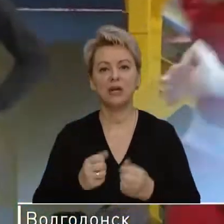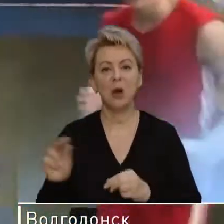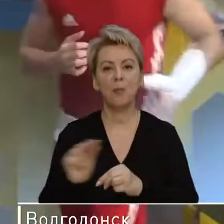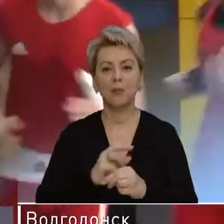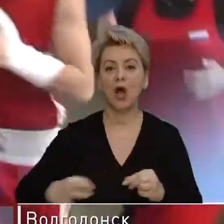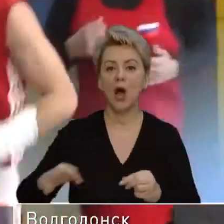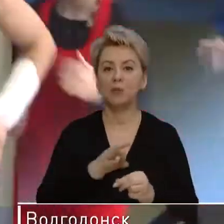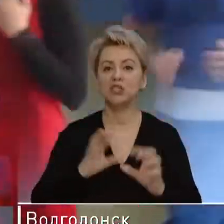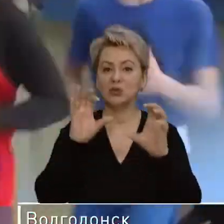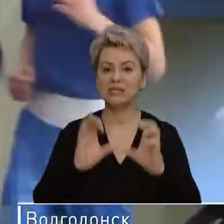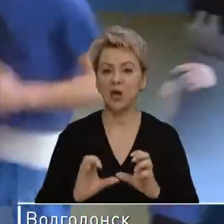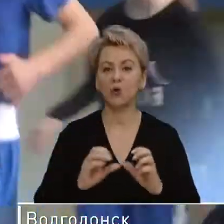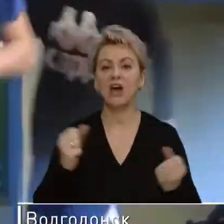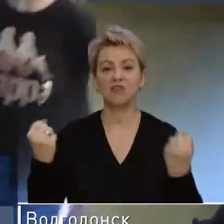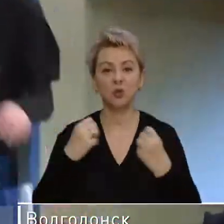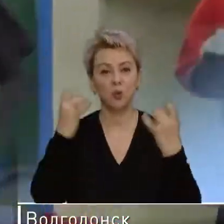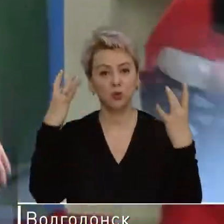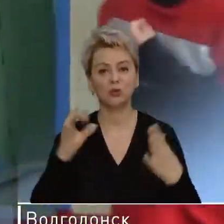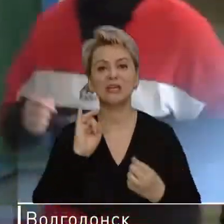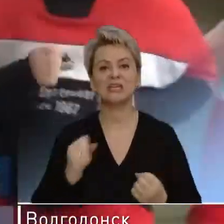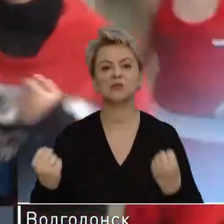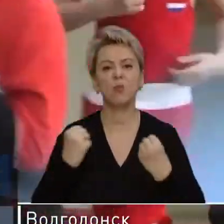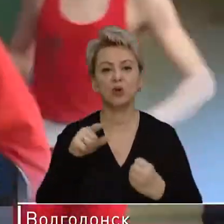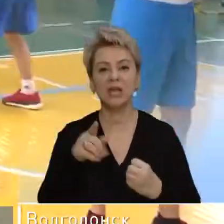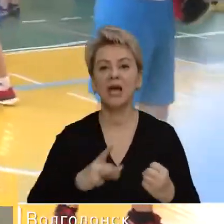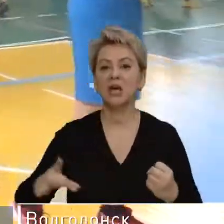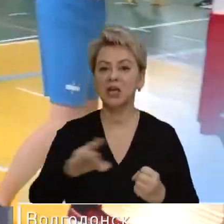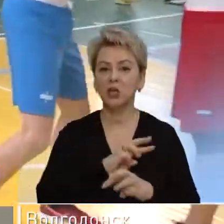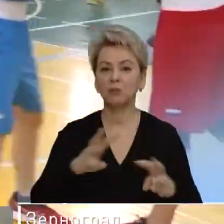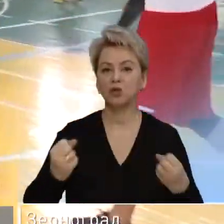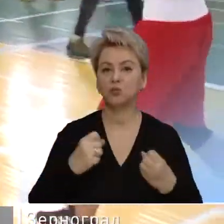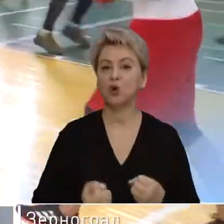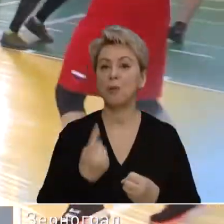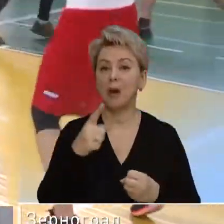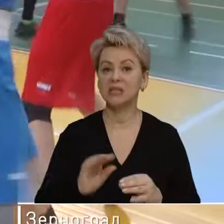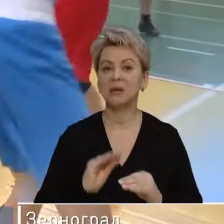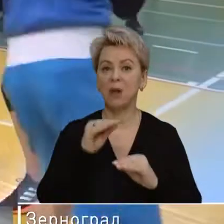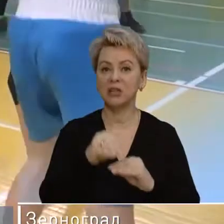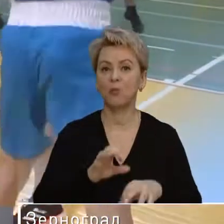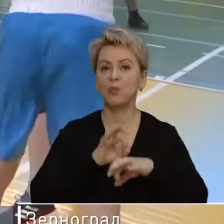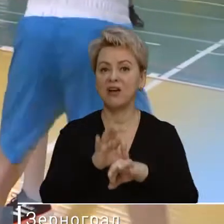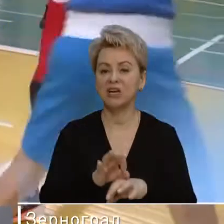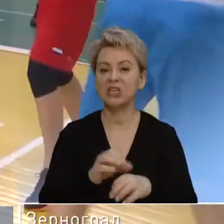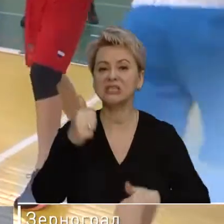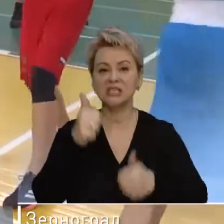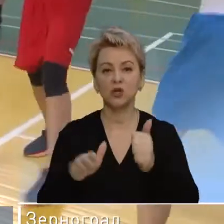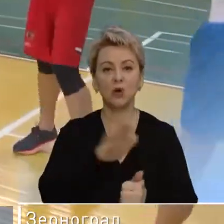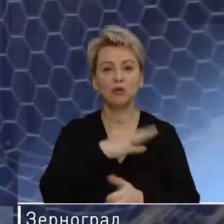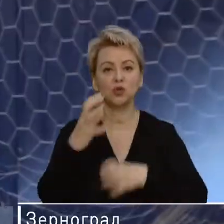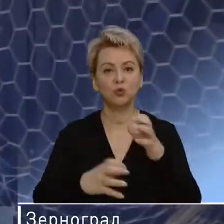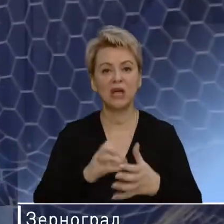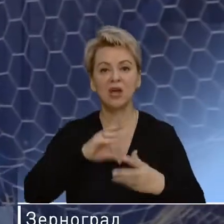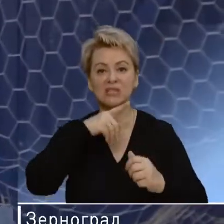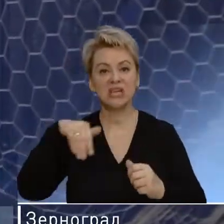поправки в областной законопроект о физической культуре и спорте. У регионального Минспорта появится полномочия проводить соревнования международного